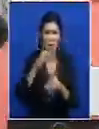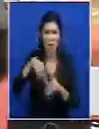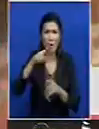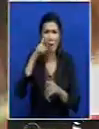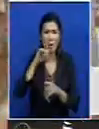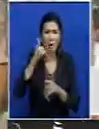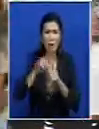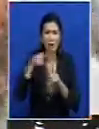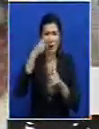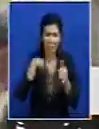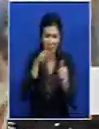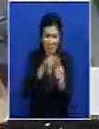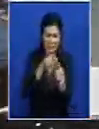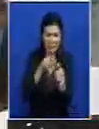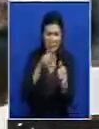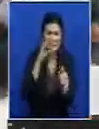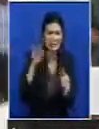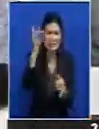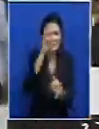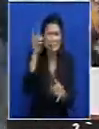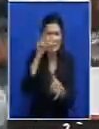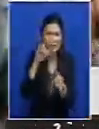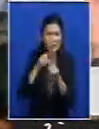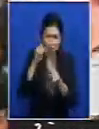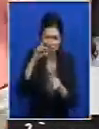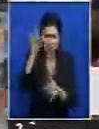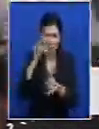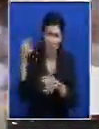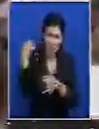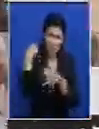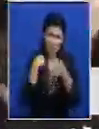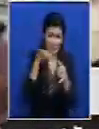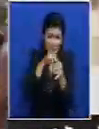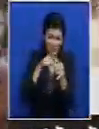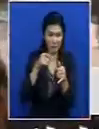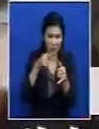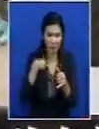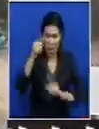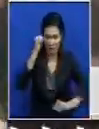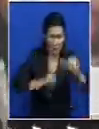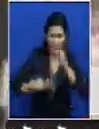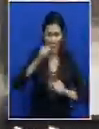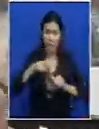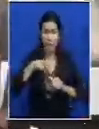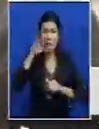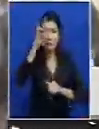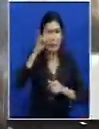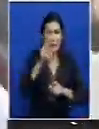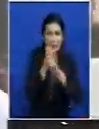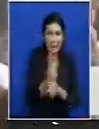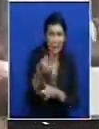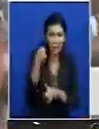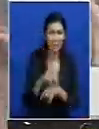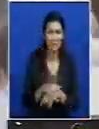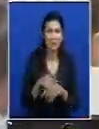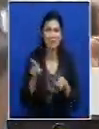ะบางคนใครสักยันต์เป็นรูปสัตว์ชนิดใดก็จะแสดงอาการของสัตว์ชนิดนั้นๆตลอดช่วงพิธีไหว้ครูหรือถ้า